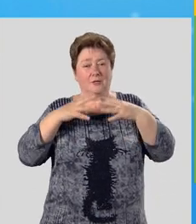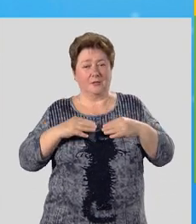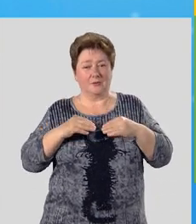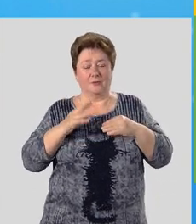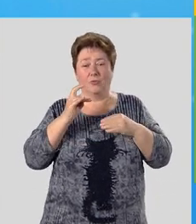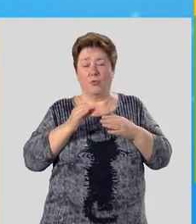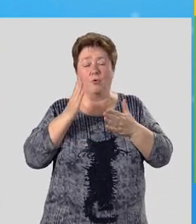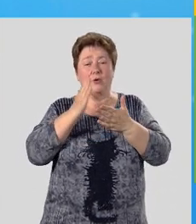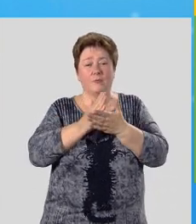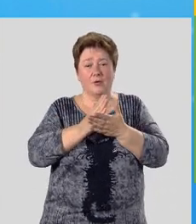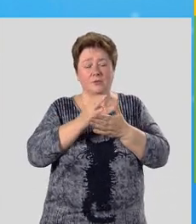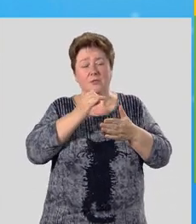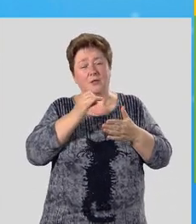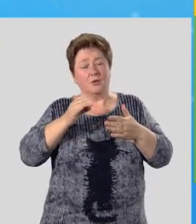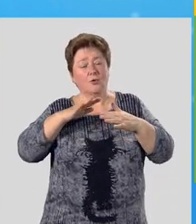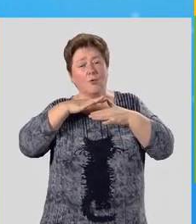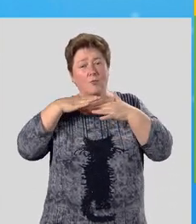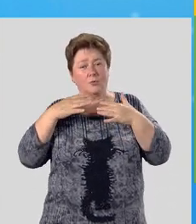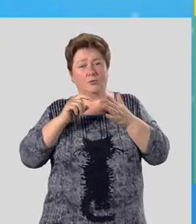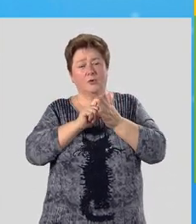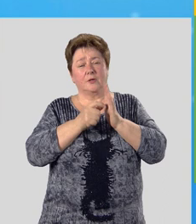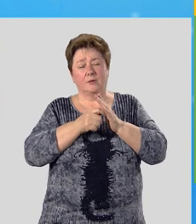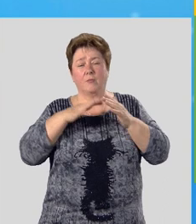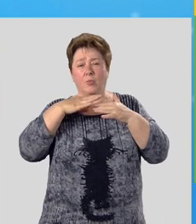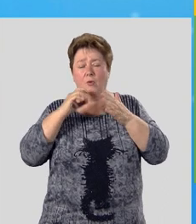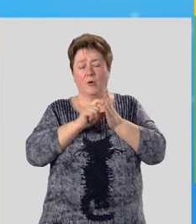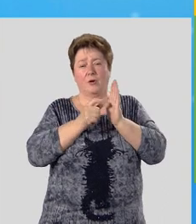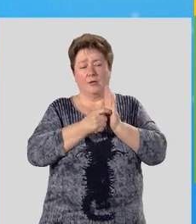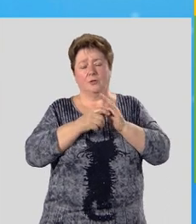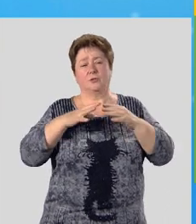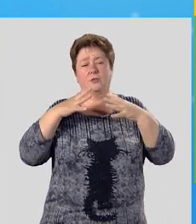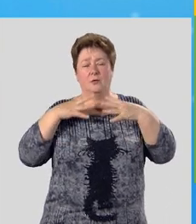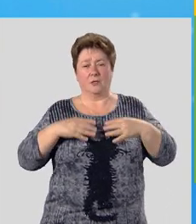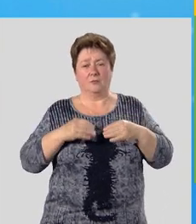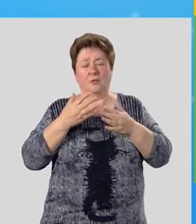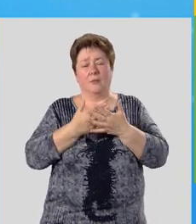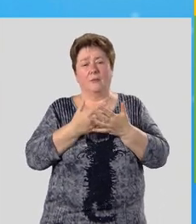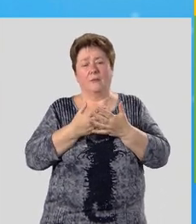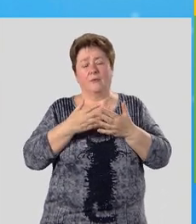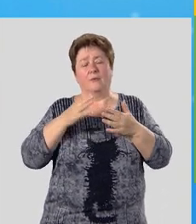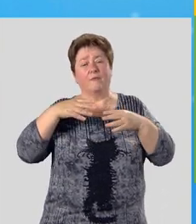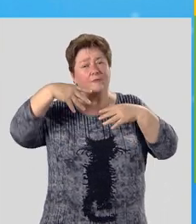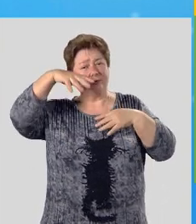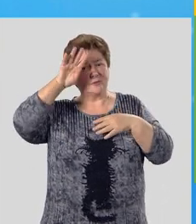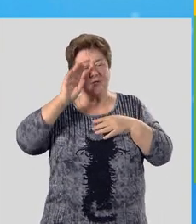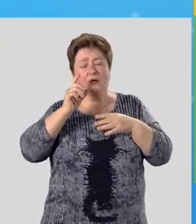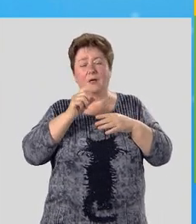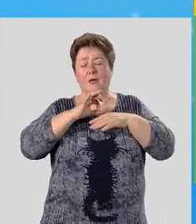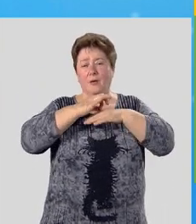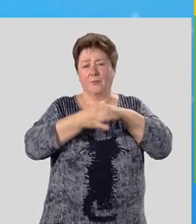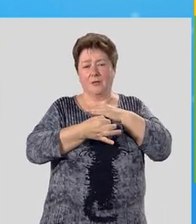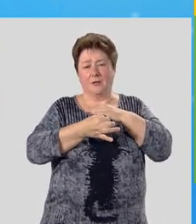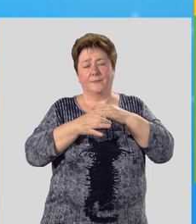организмов, но имеются и у некоторых клеток многоклеточных организмов, например, в ресничном